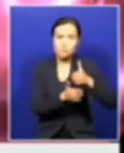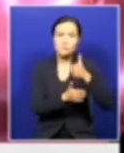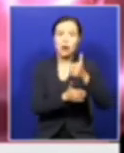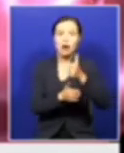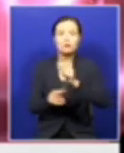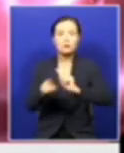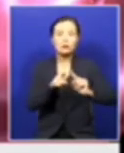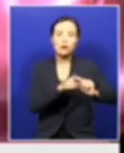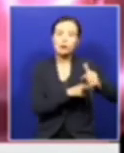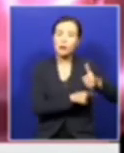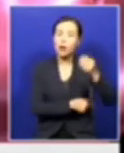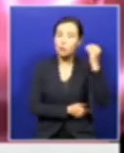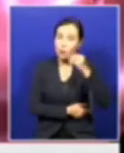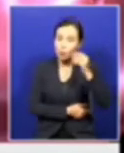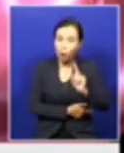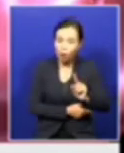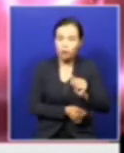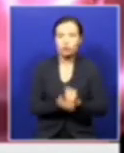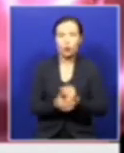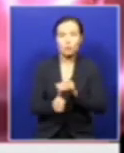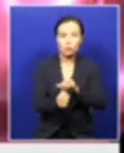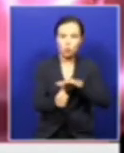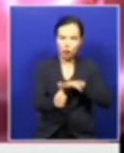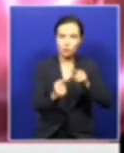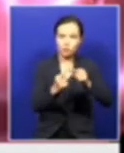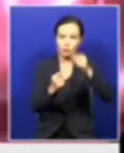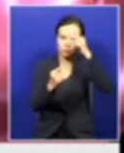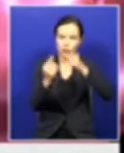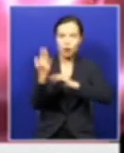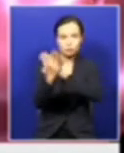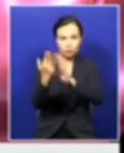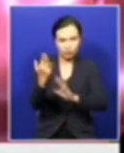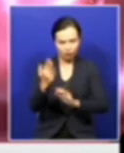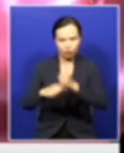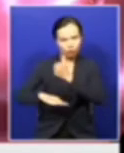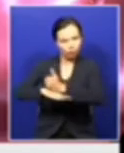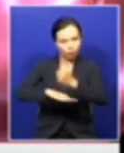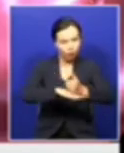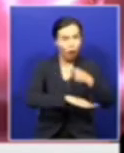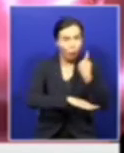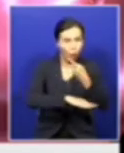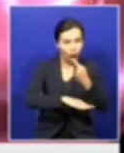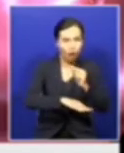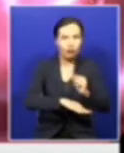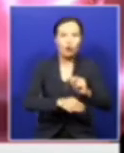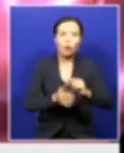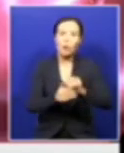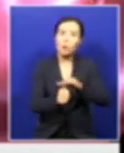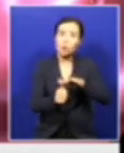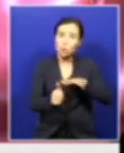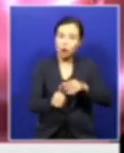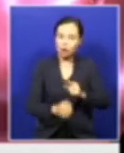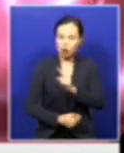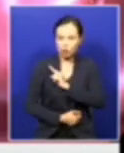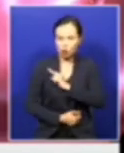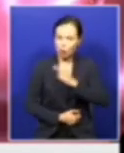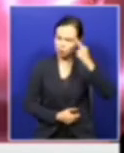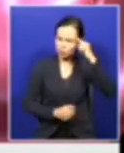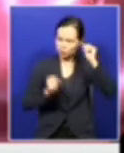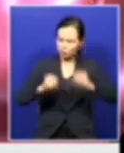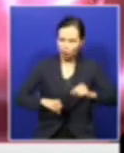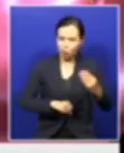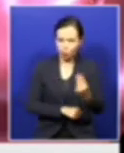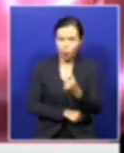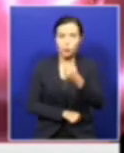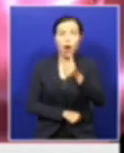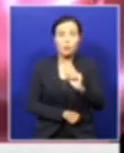กๆครั้งได้ขึ้นอยู่กับผู้นำประเทศตอนนั้นต่างหากว่าจะมีสภาวะผู้นำที่กล้าตัดสินใจได้อย่างรวดเ